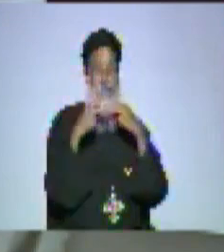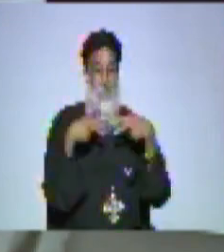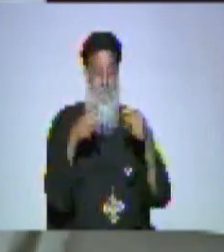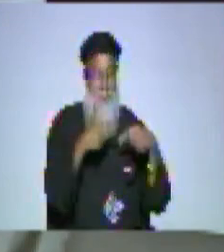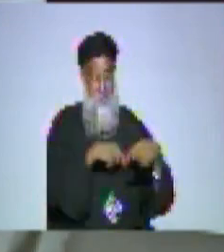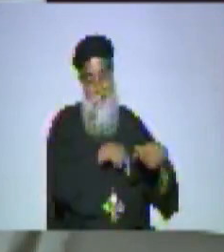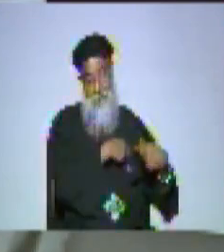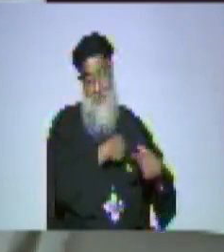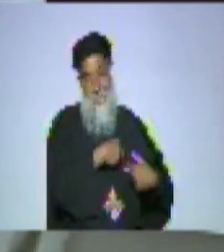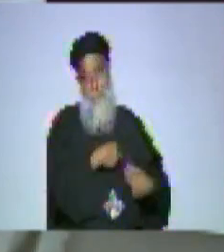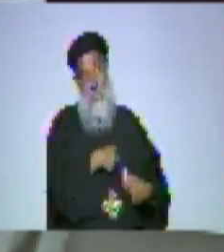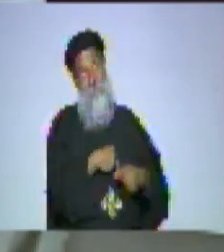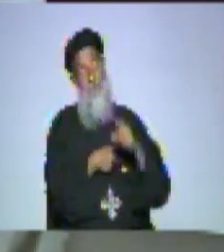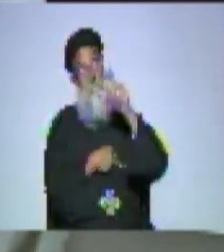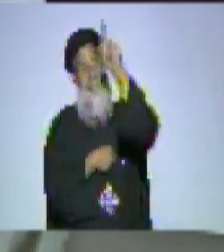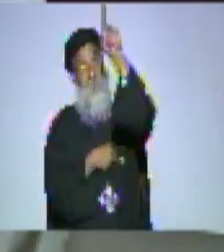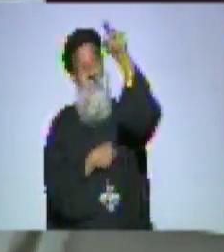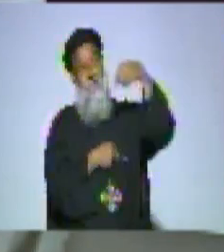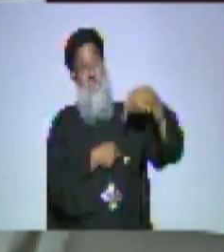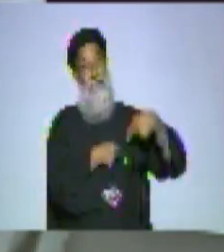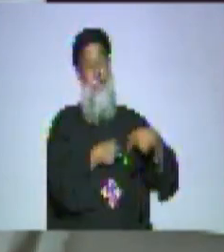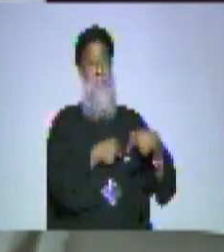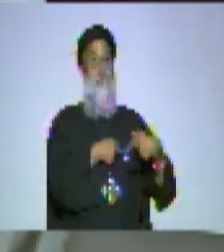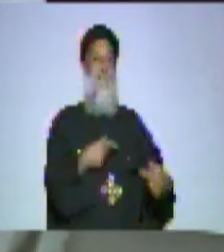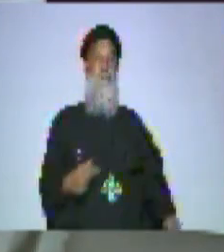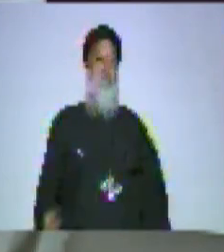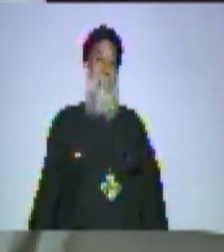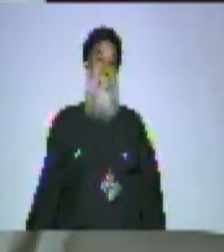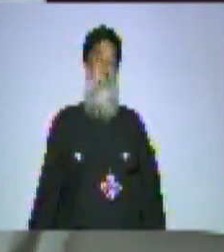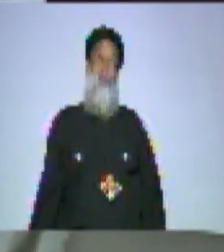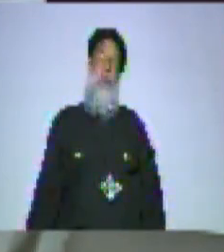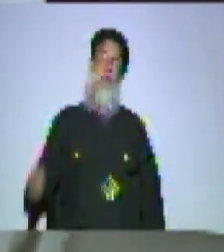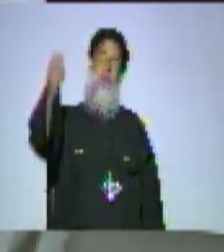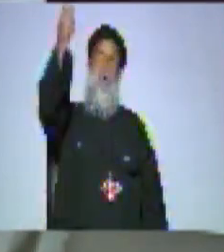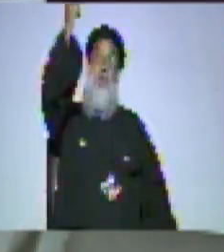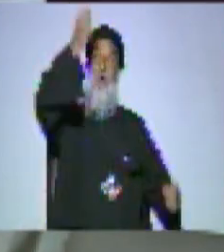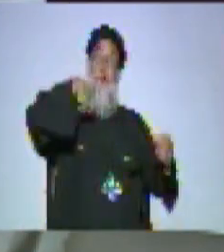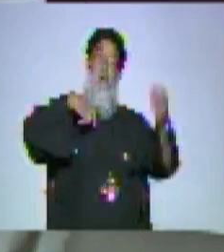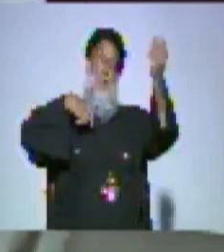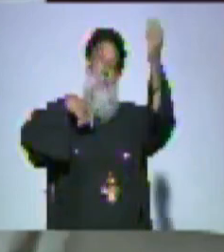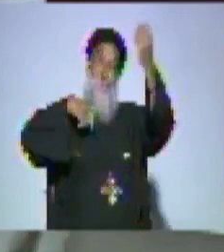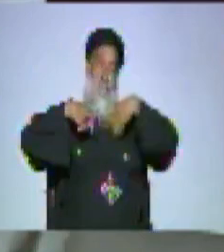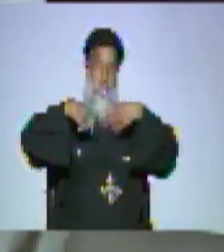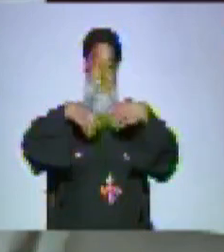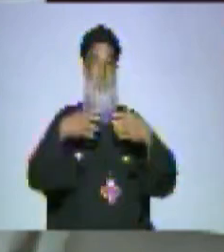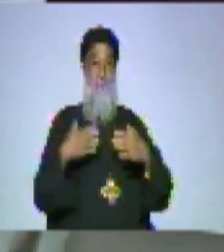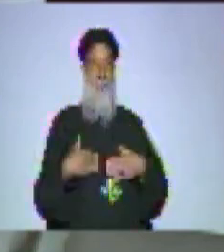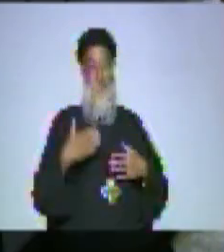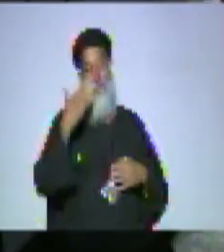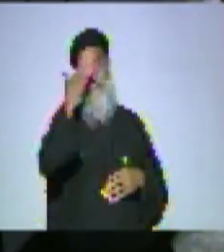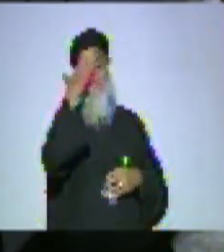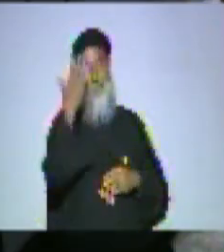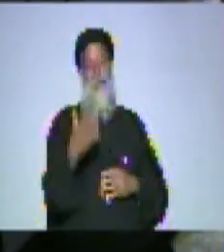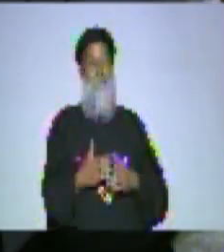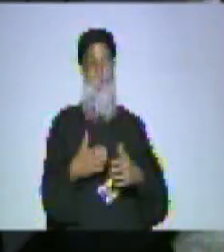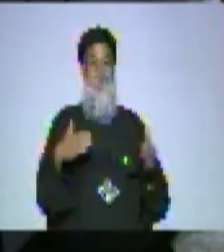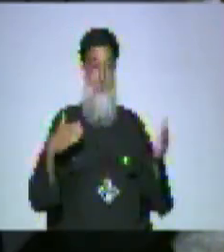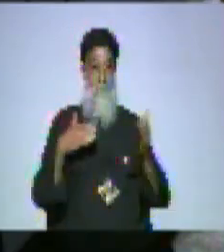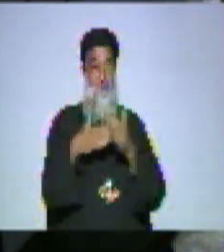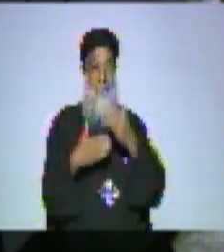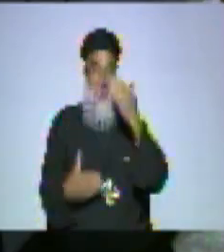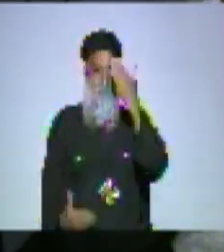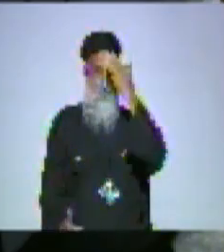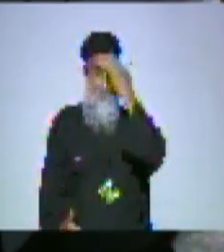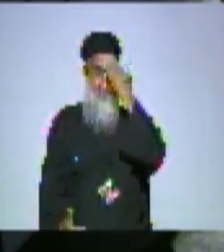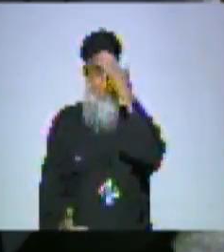ربنا دي حاجات مهمه عشان ربنا يدي في البركه الاخيره اللي